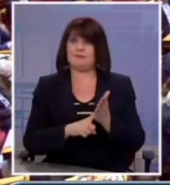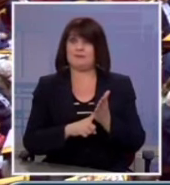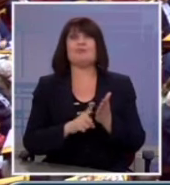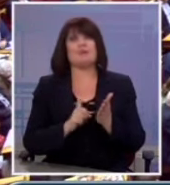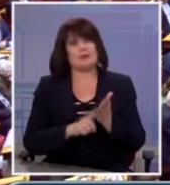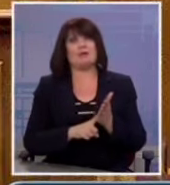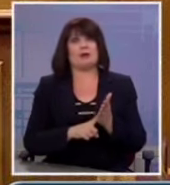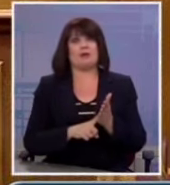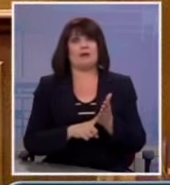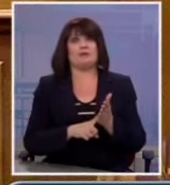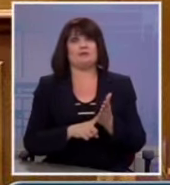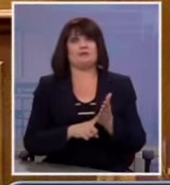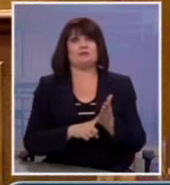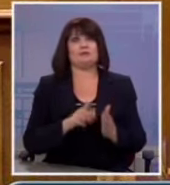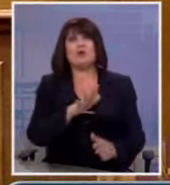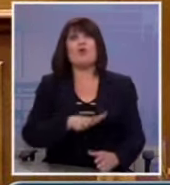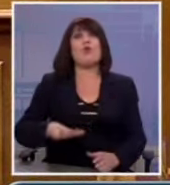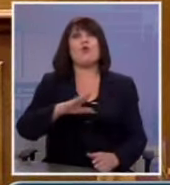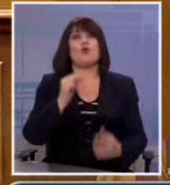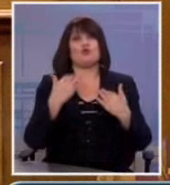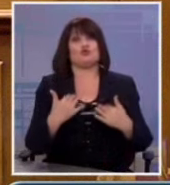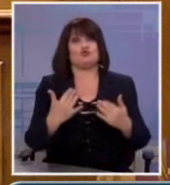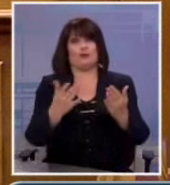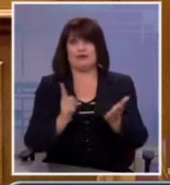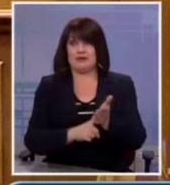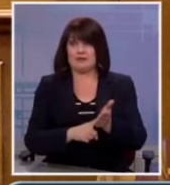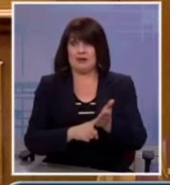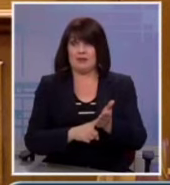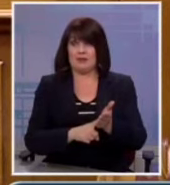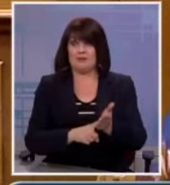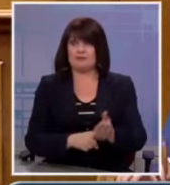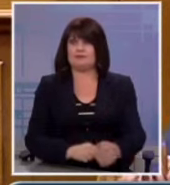χαρακτηρίζει όλα τα μέλη της Εθνικής Αντιπροσωπείας